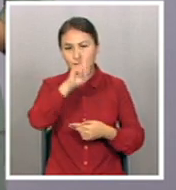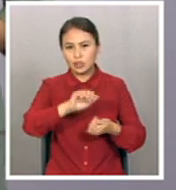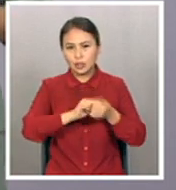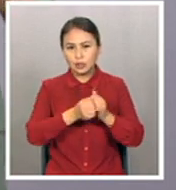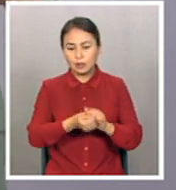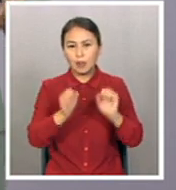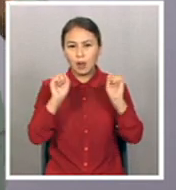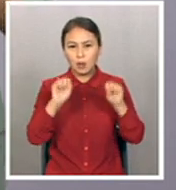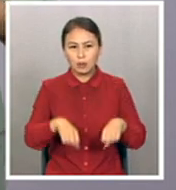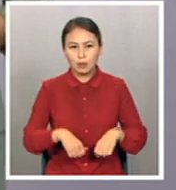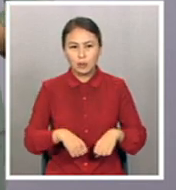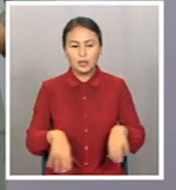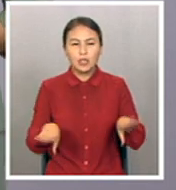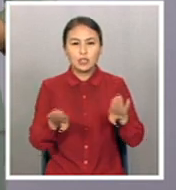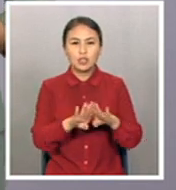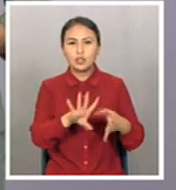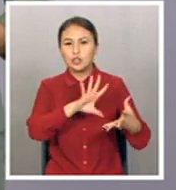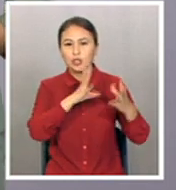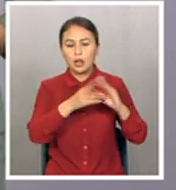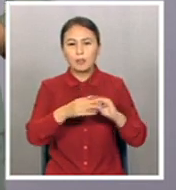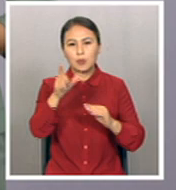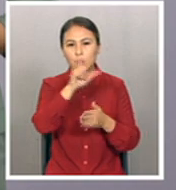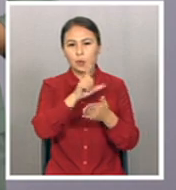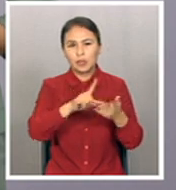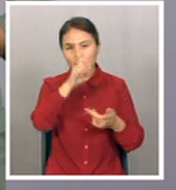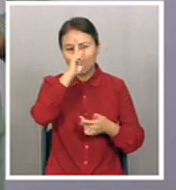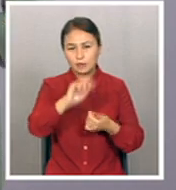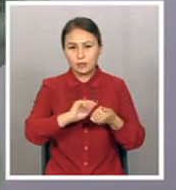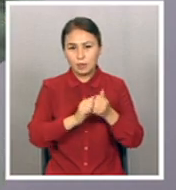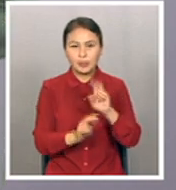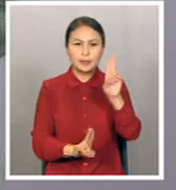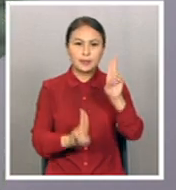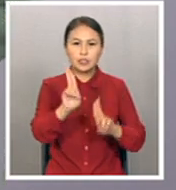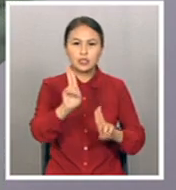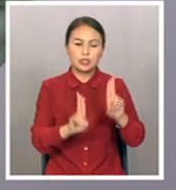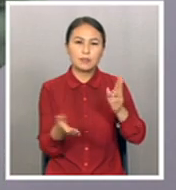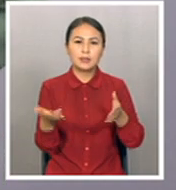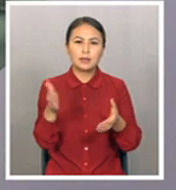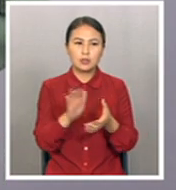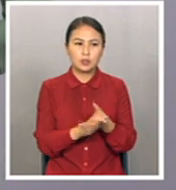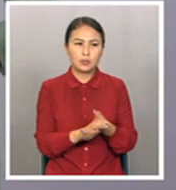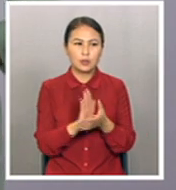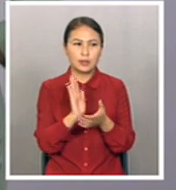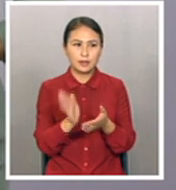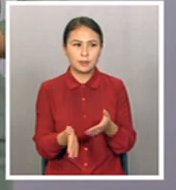болады? Жалпы, өлең жаттаудың ережелерімен таныс